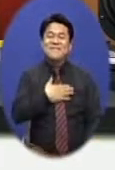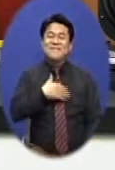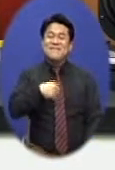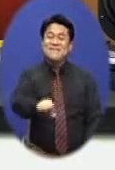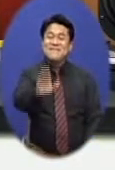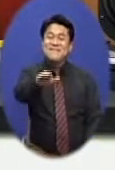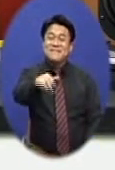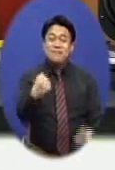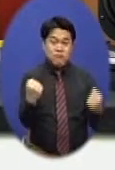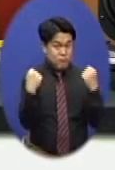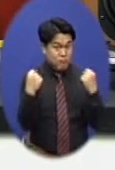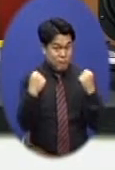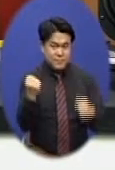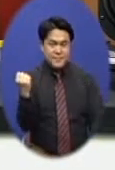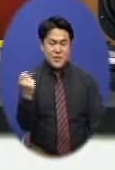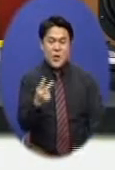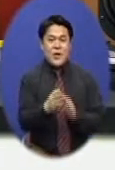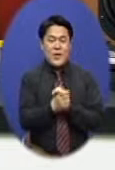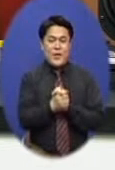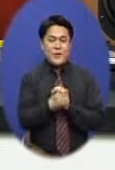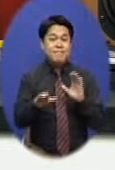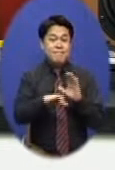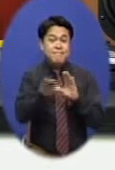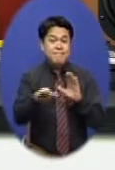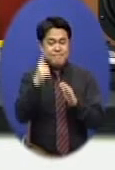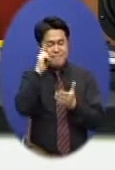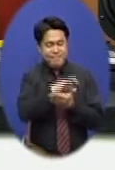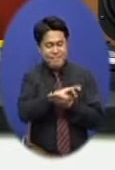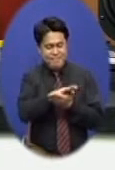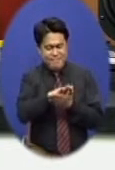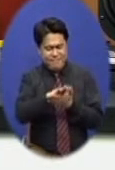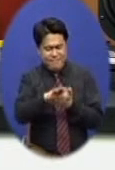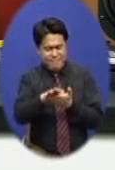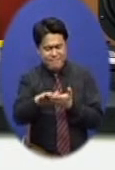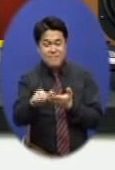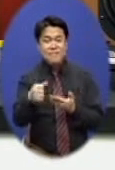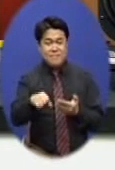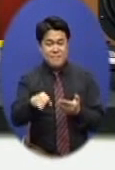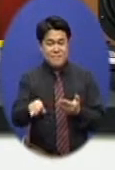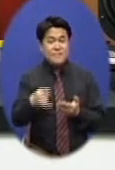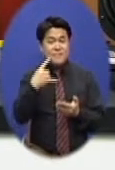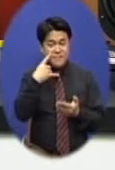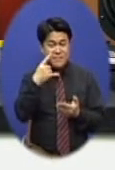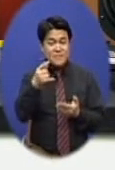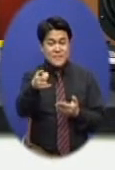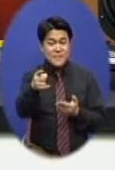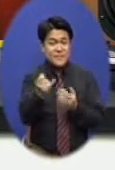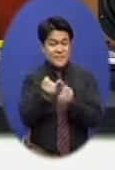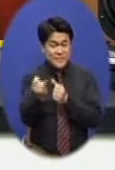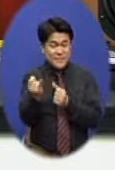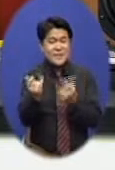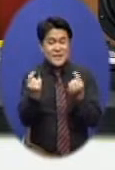아들 몸 건강하고 가정 평화 있게 애들하고 엄마하고 같이 잘 살기를